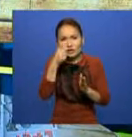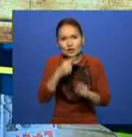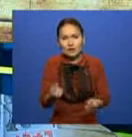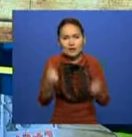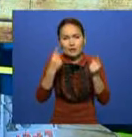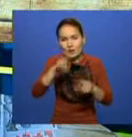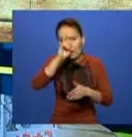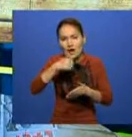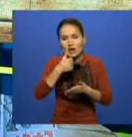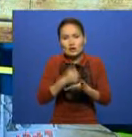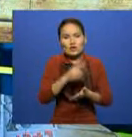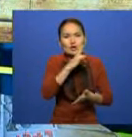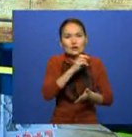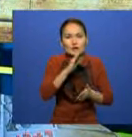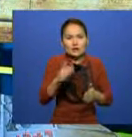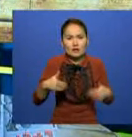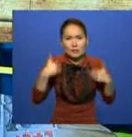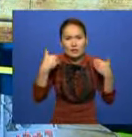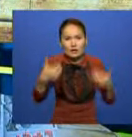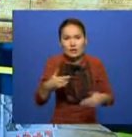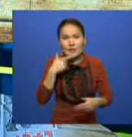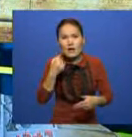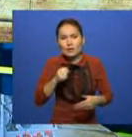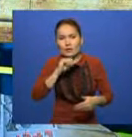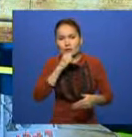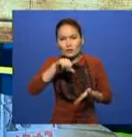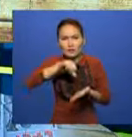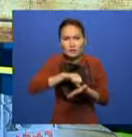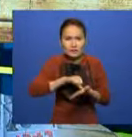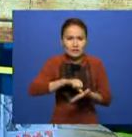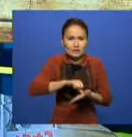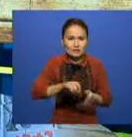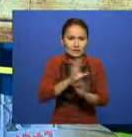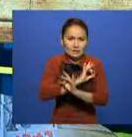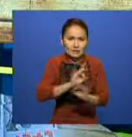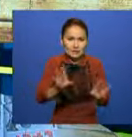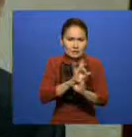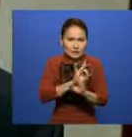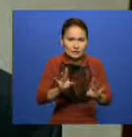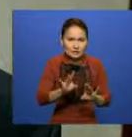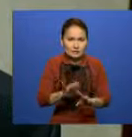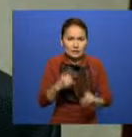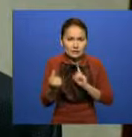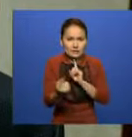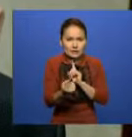құттықтау хат алып, көңілі марқайған майдангермен сол өңірдегі тілшіміз сұхбаттасып қайтты.